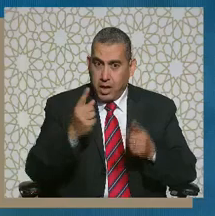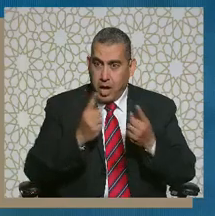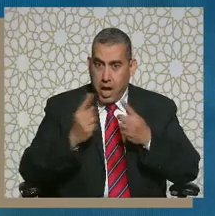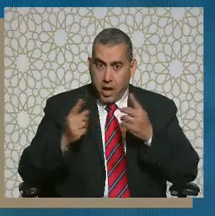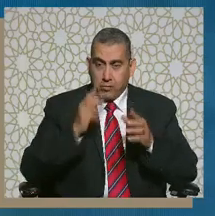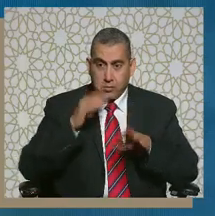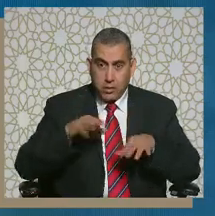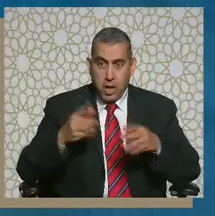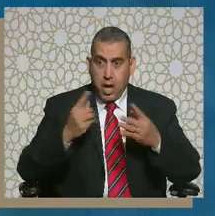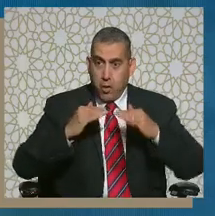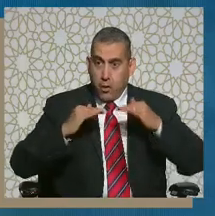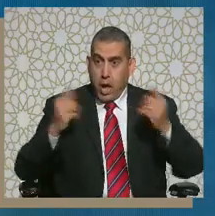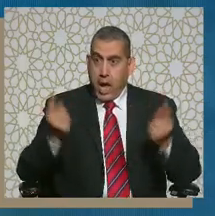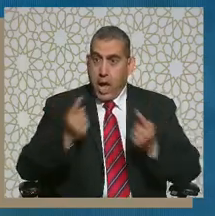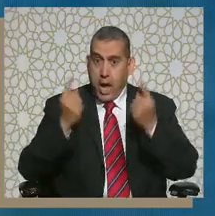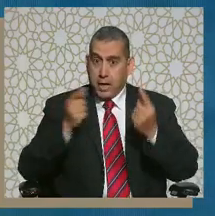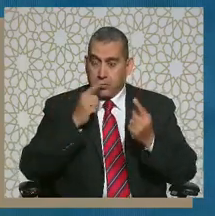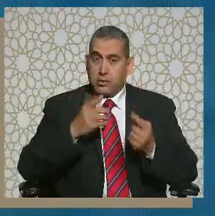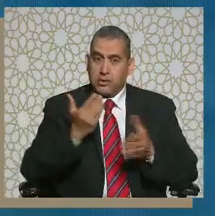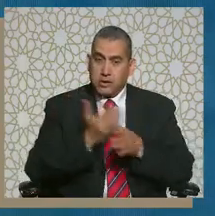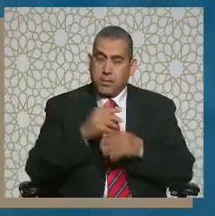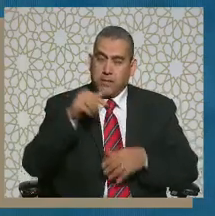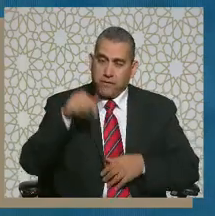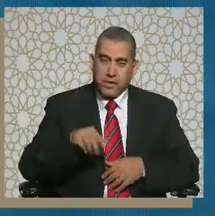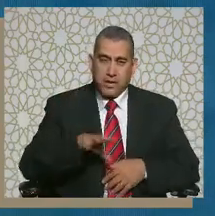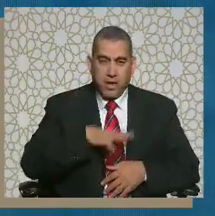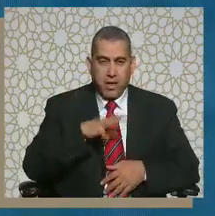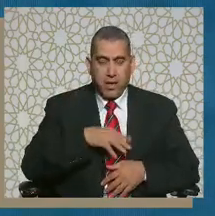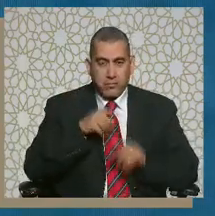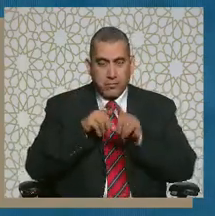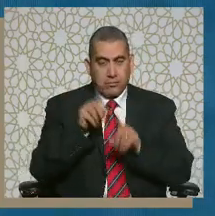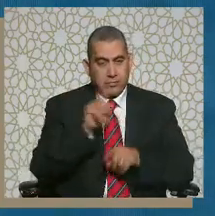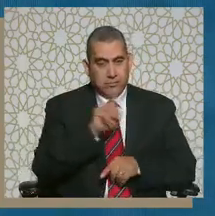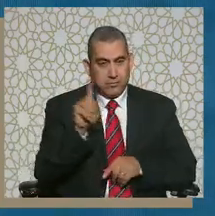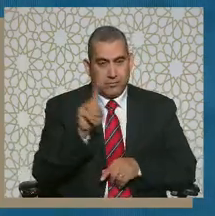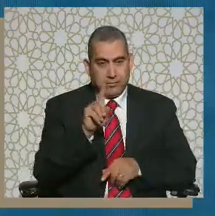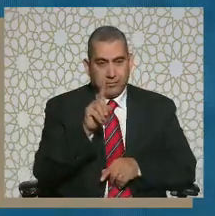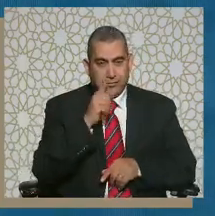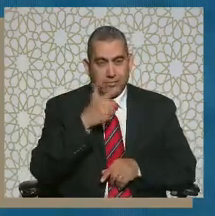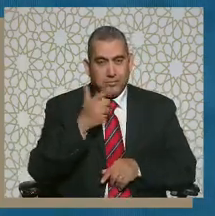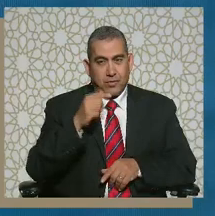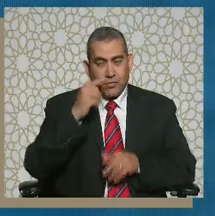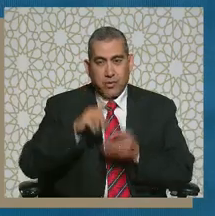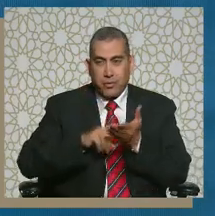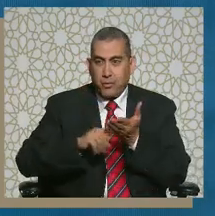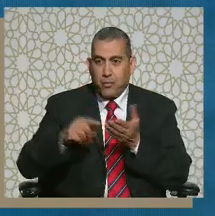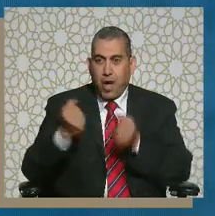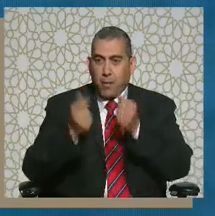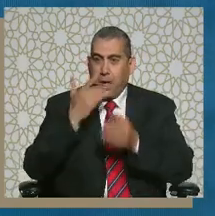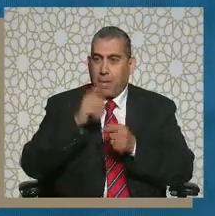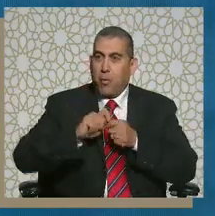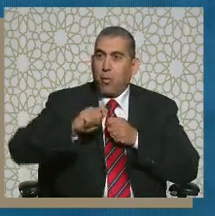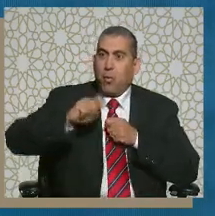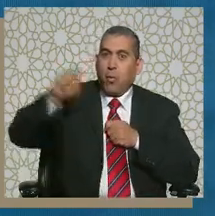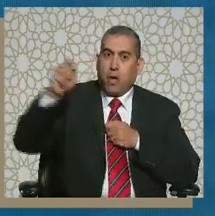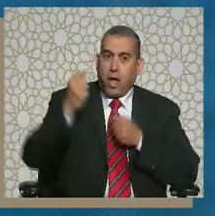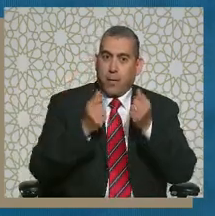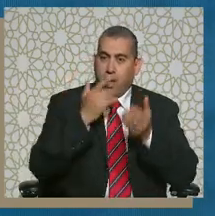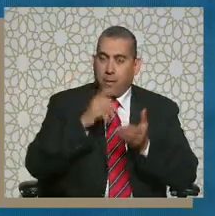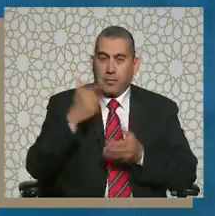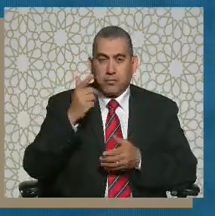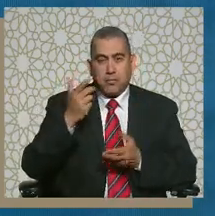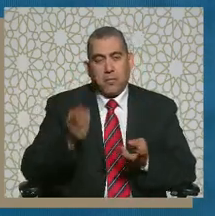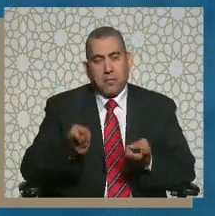تصلي هناك ليه طيب لان لو مش مناسب لان رحت مكان ما فيهوش مواصلات رحت فممكن تتعرض